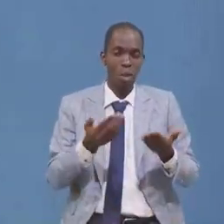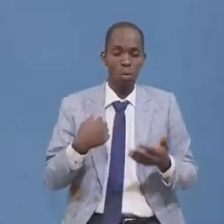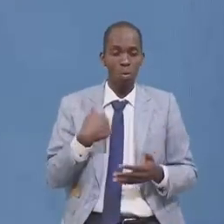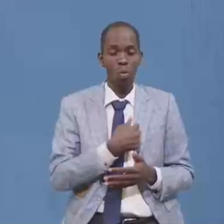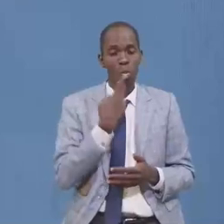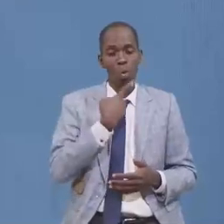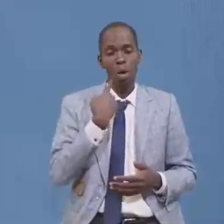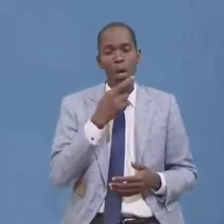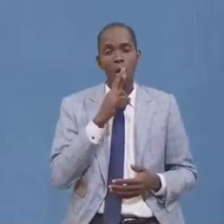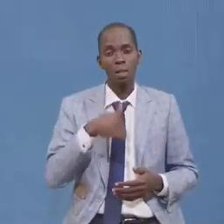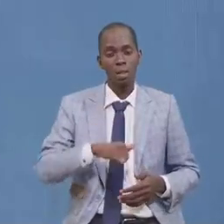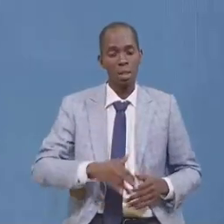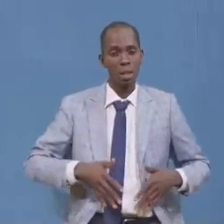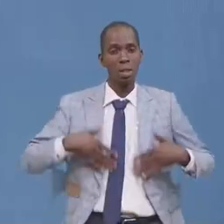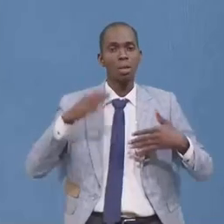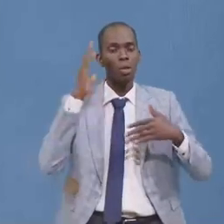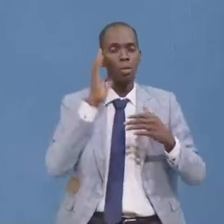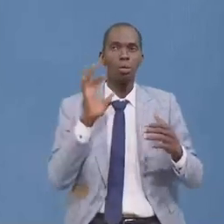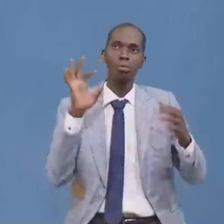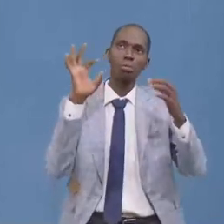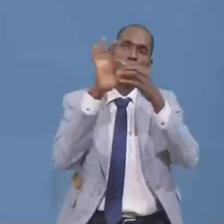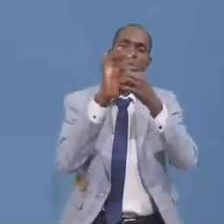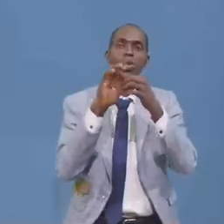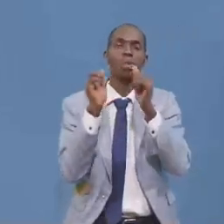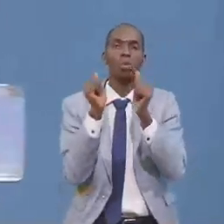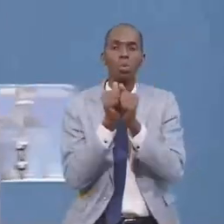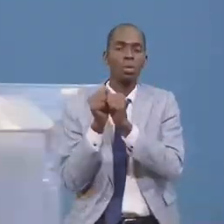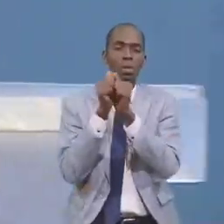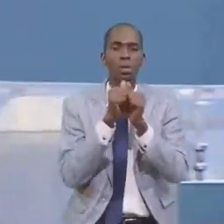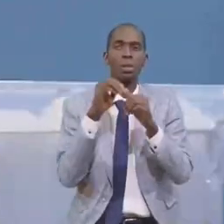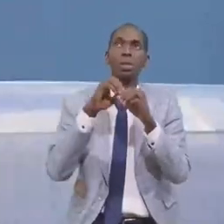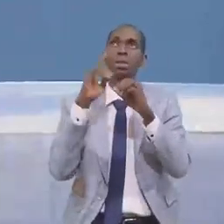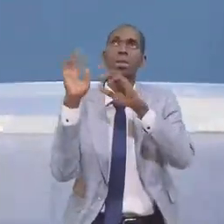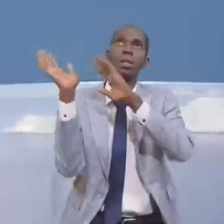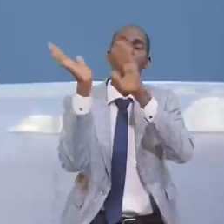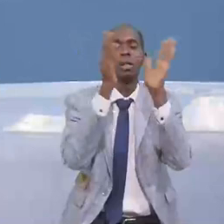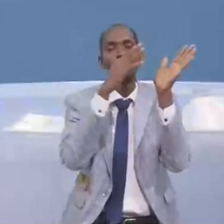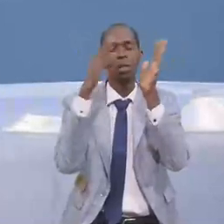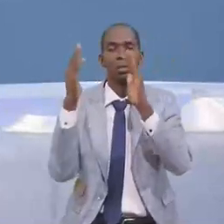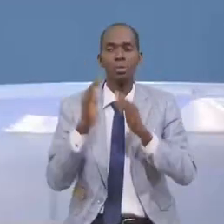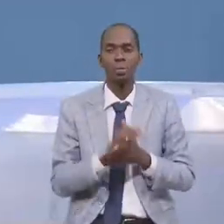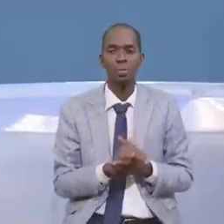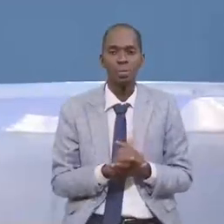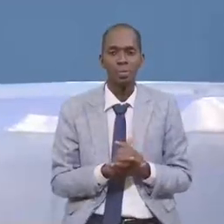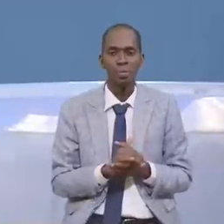et nous qui sommes vivants, nous serons ensemble enlevés avec eux dans les cieux.